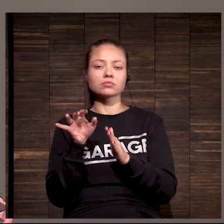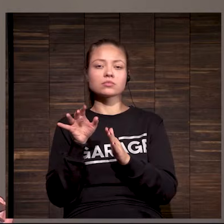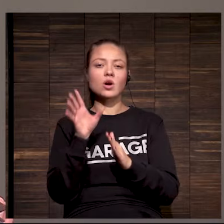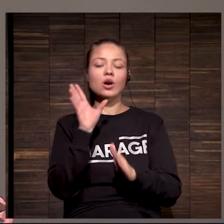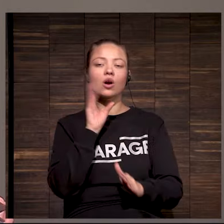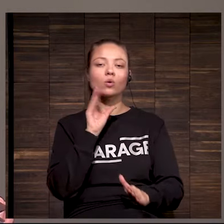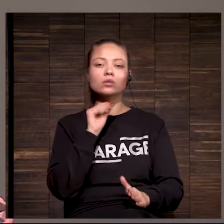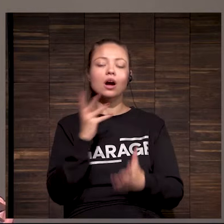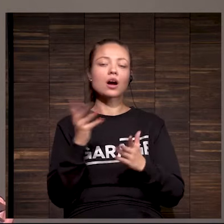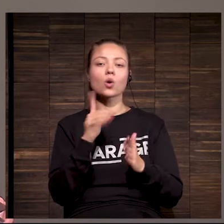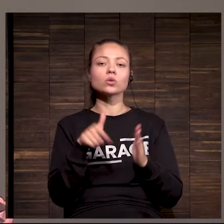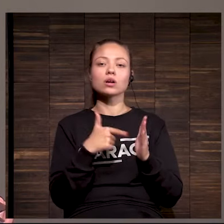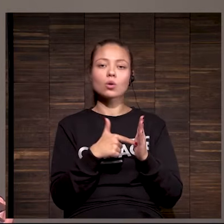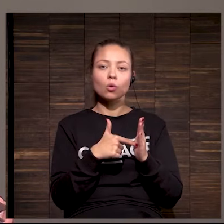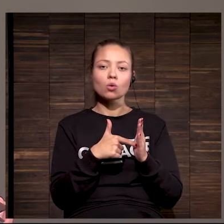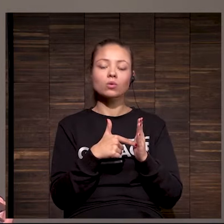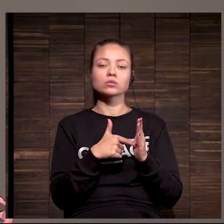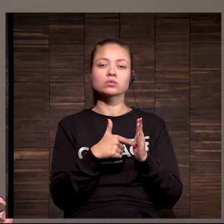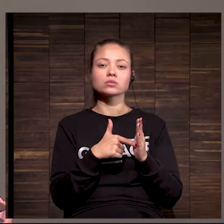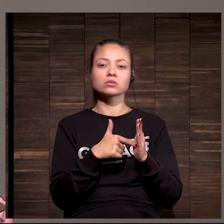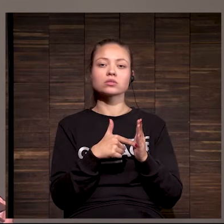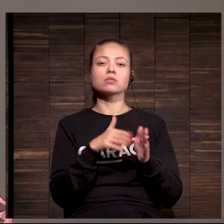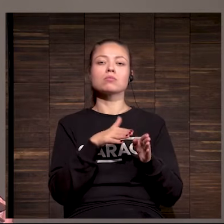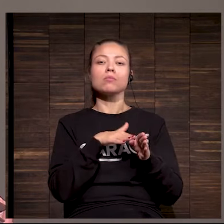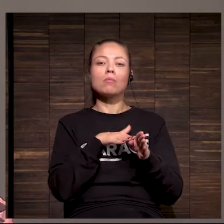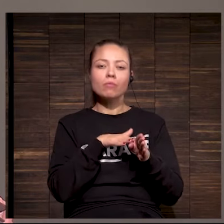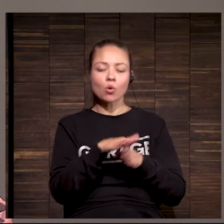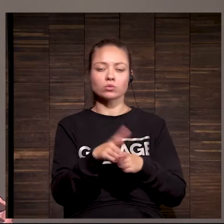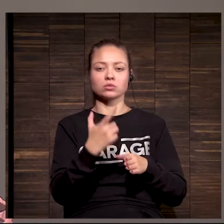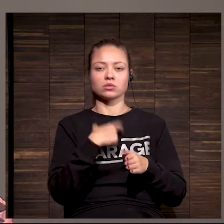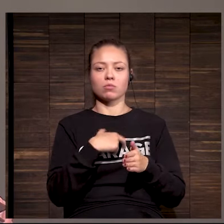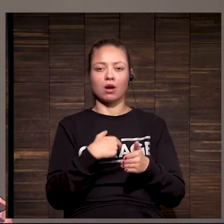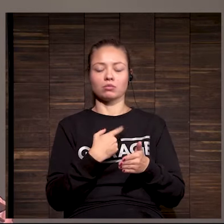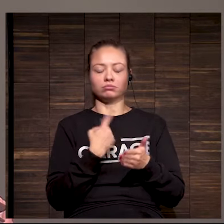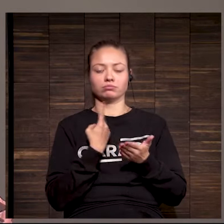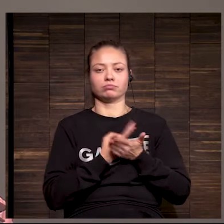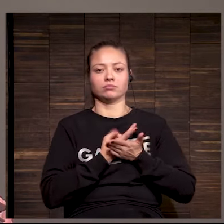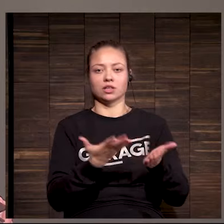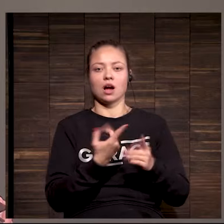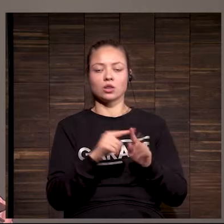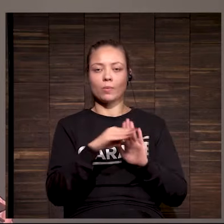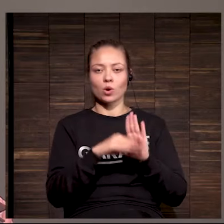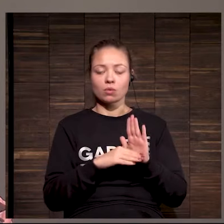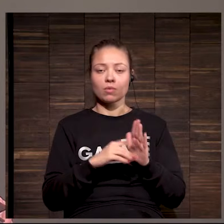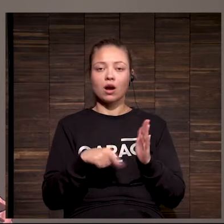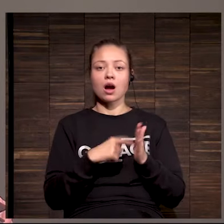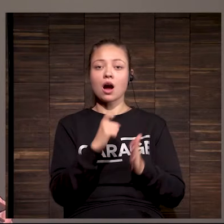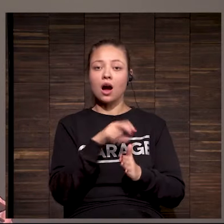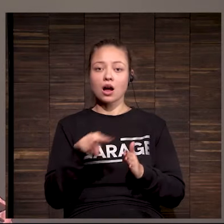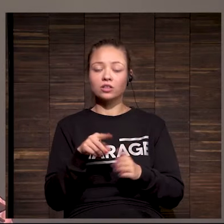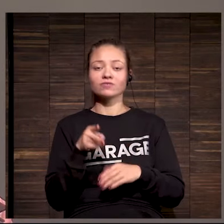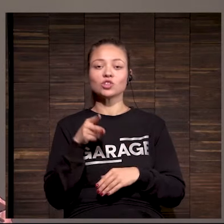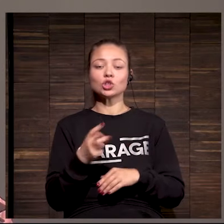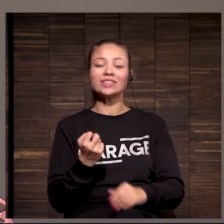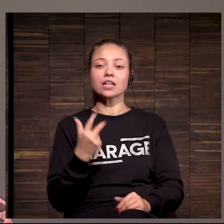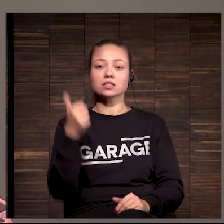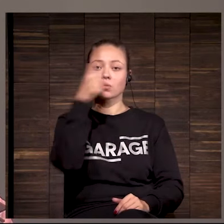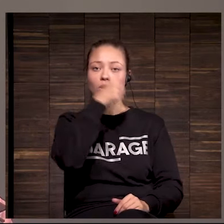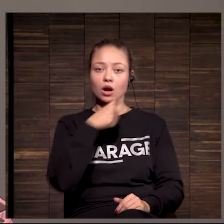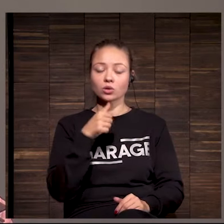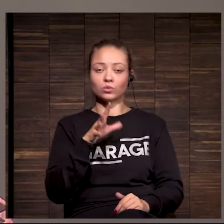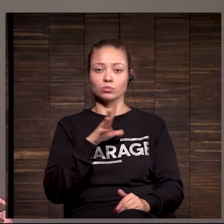какой-то город пал на пол на полную катушку себя осуществляет эту программу хау в 2013 году